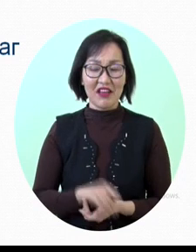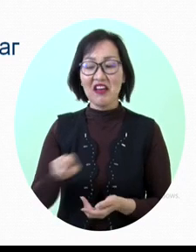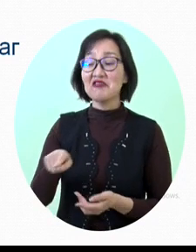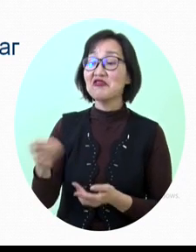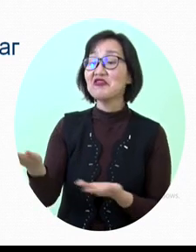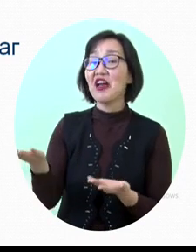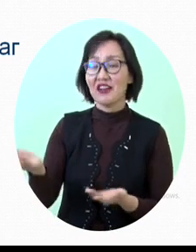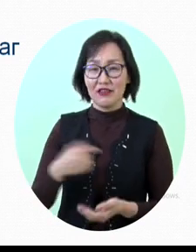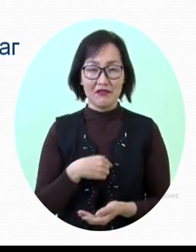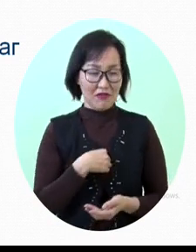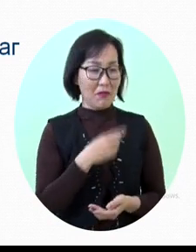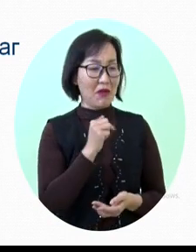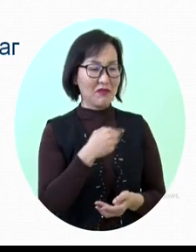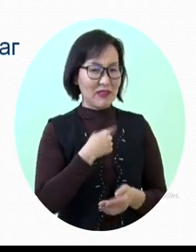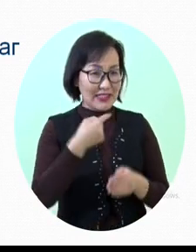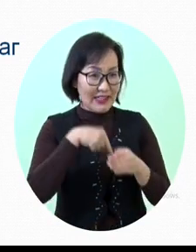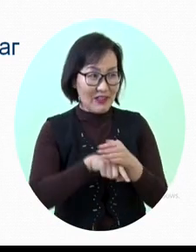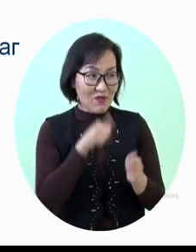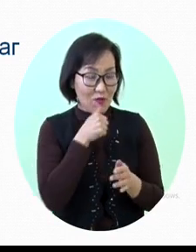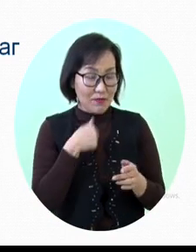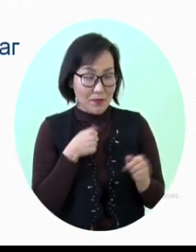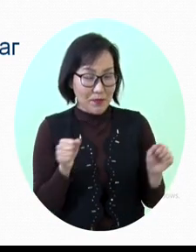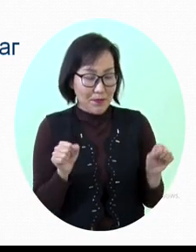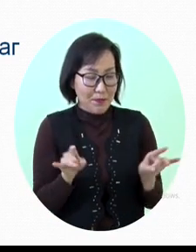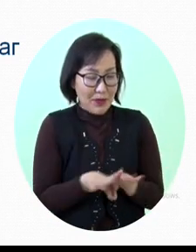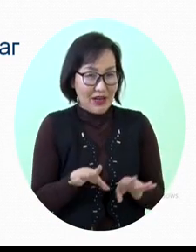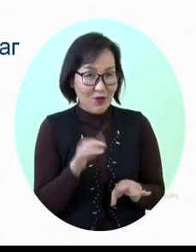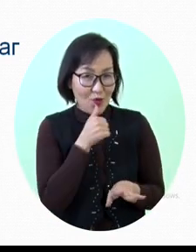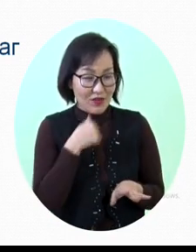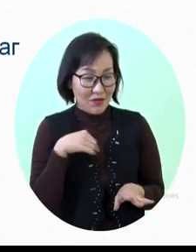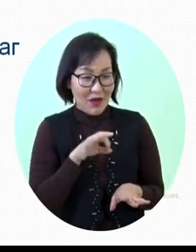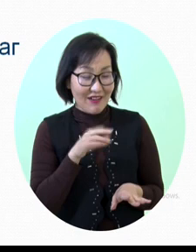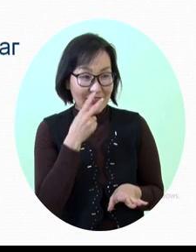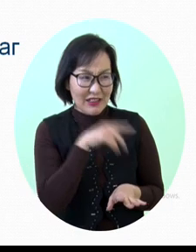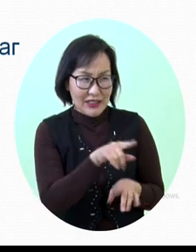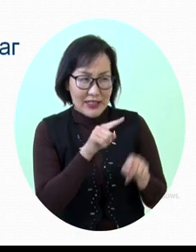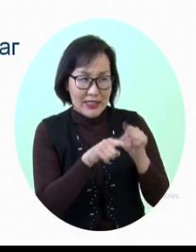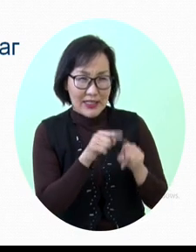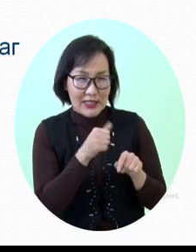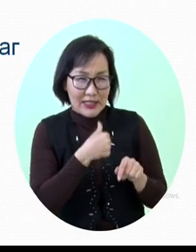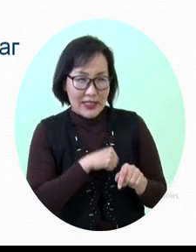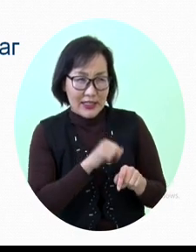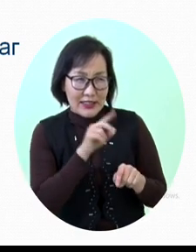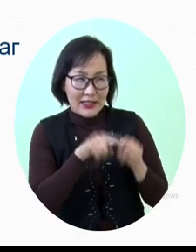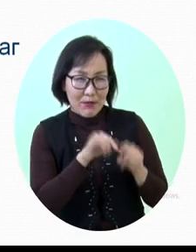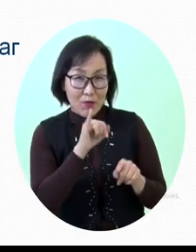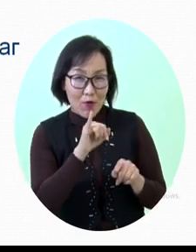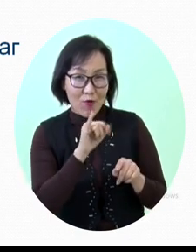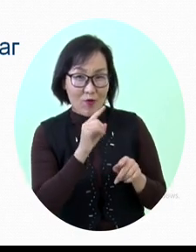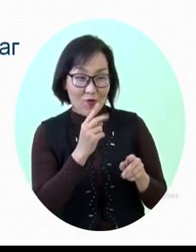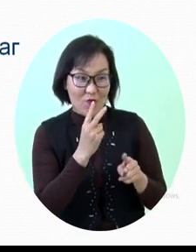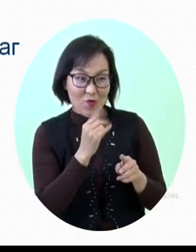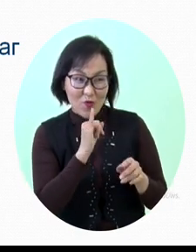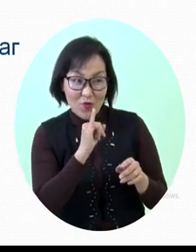бат далдыг харна. Тэгээд хин ямар муу зүйл хийж байгааг илрүүлнэ.